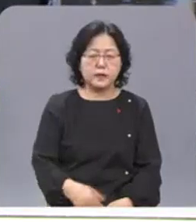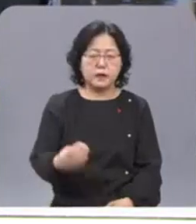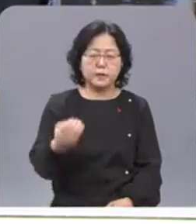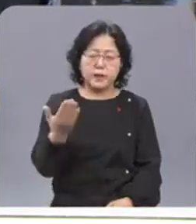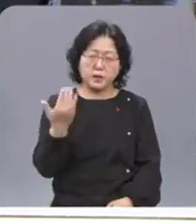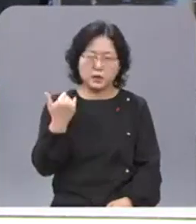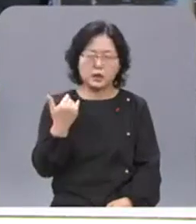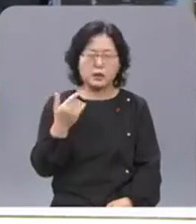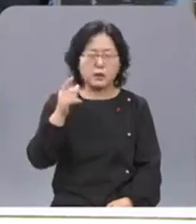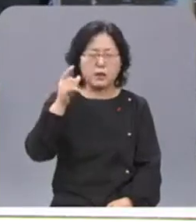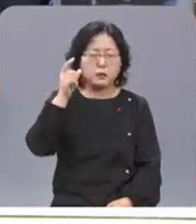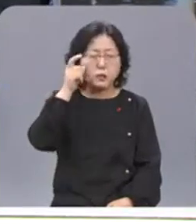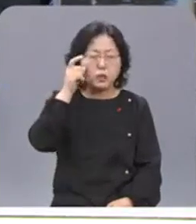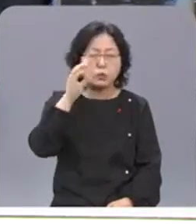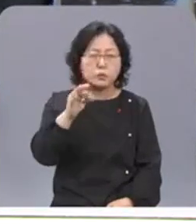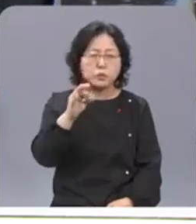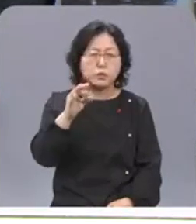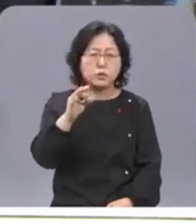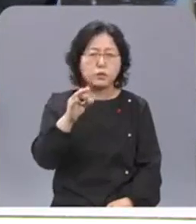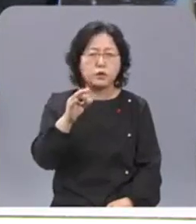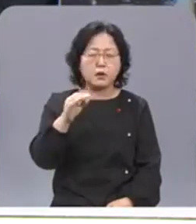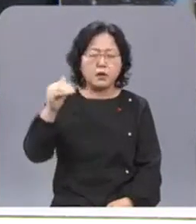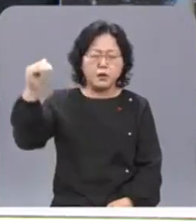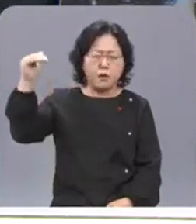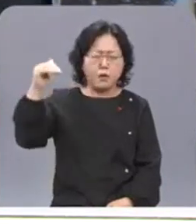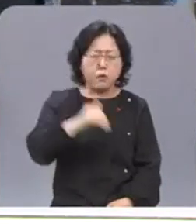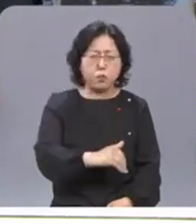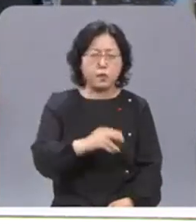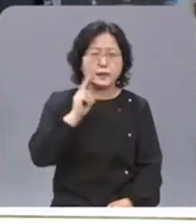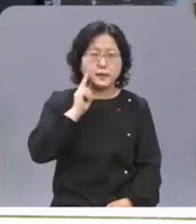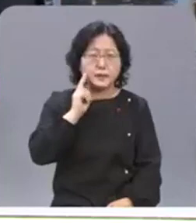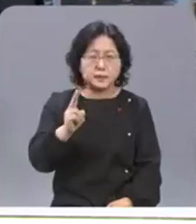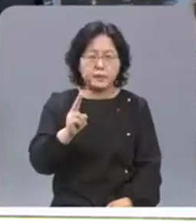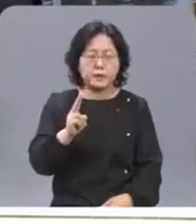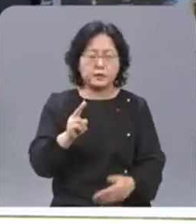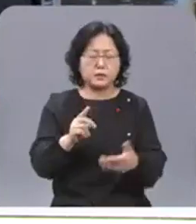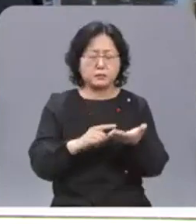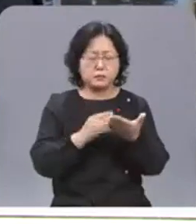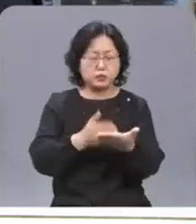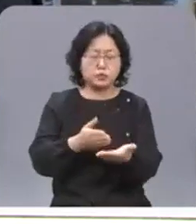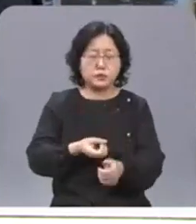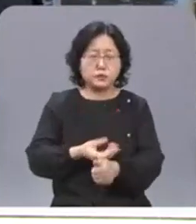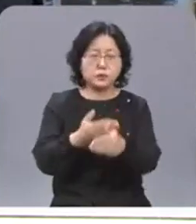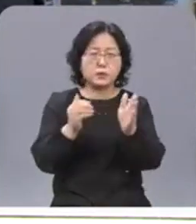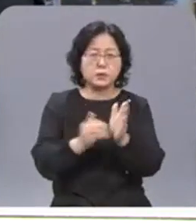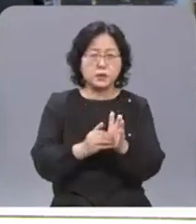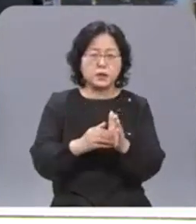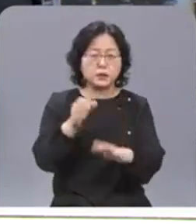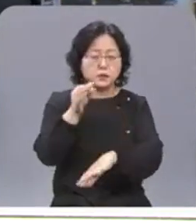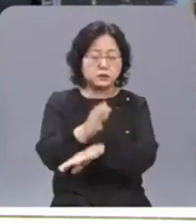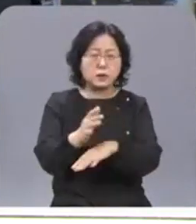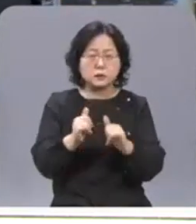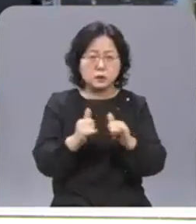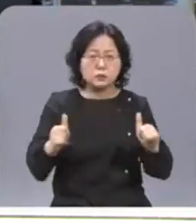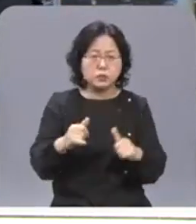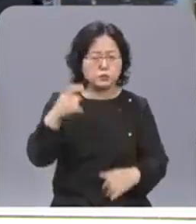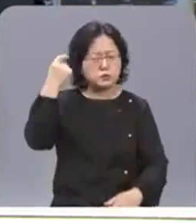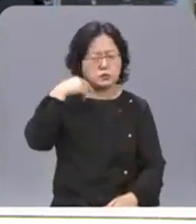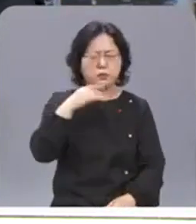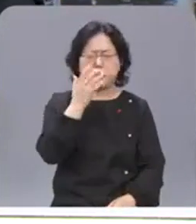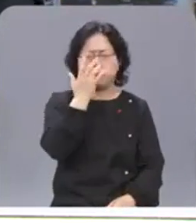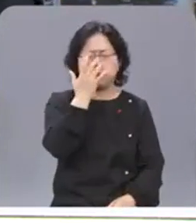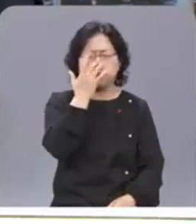네, 얼마 전에 산지 한우 가격이 최근에 거의 폭락 수준으로 떨어졌다는 보도를 전해드렸는데요. 그런데 소비자들은 거의 체감할